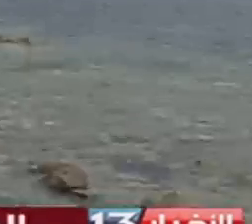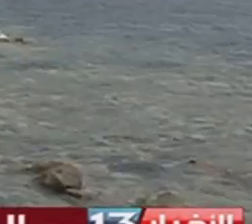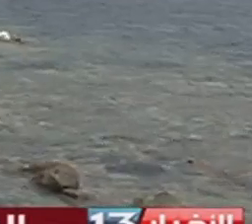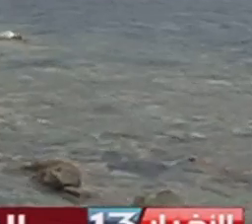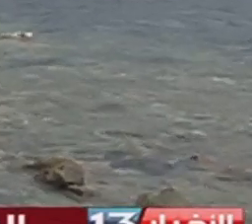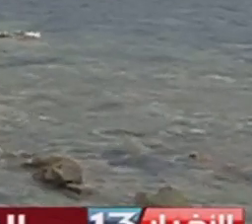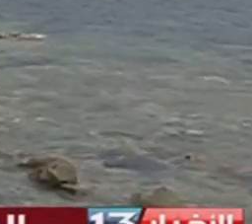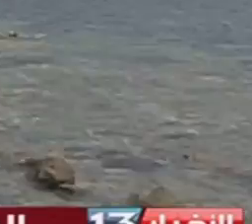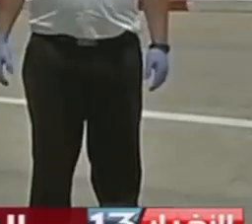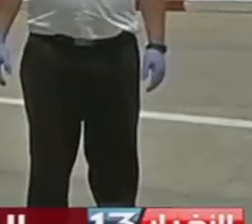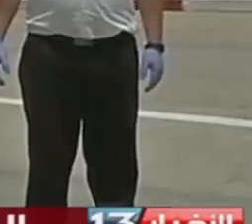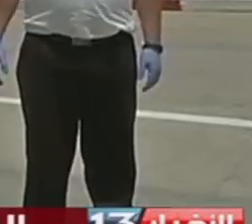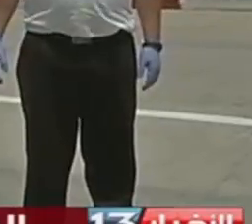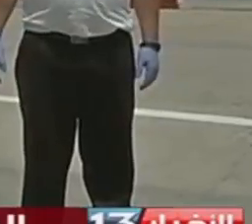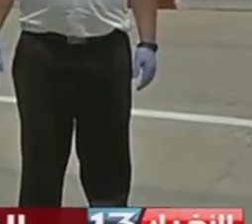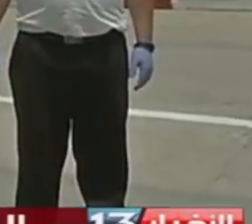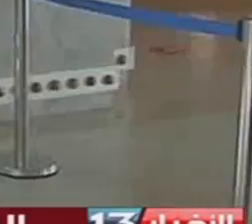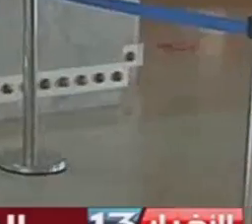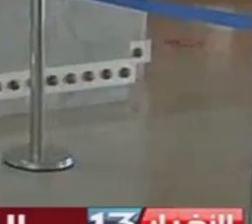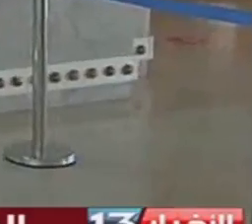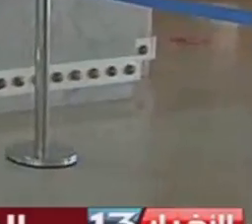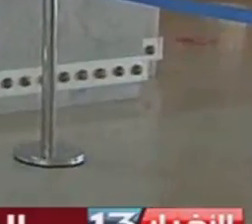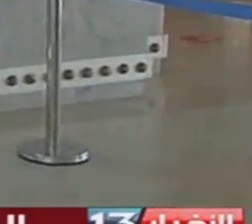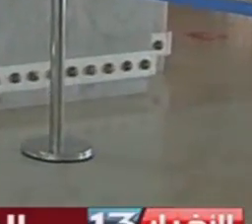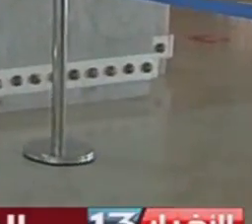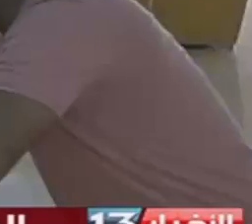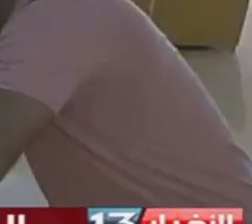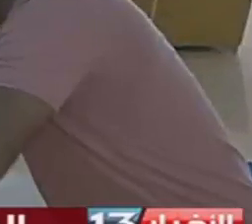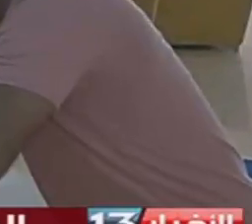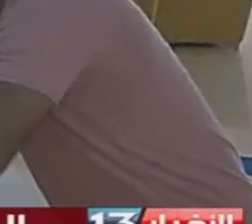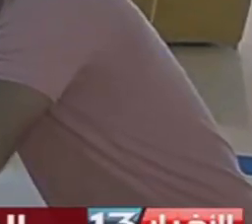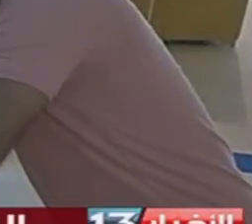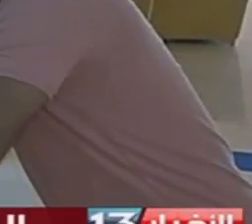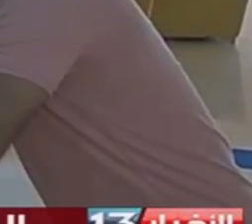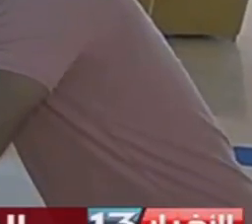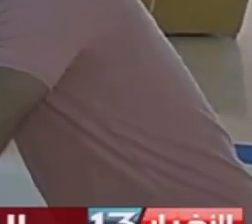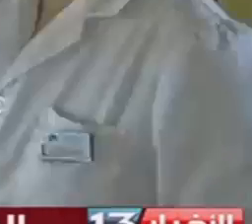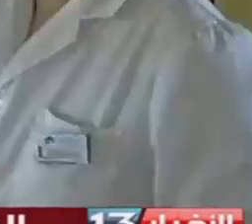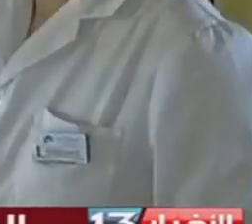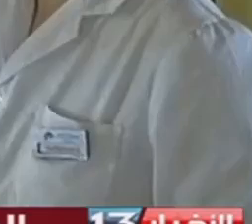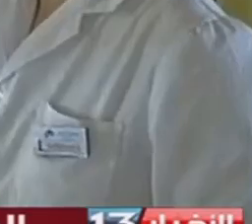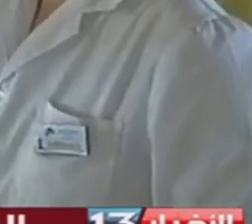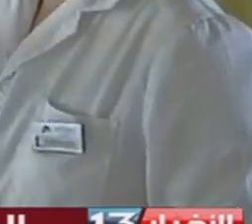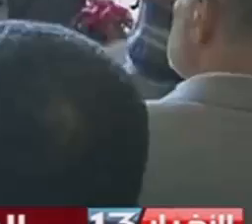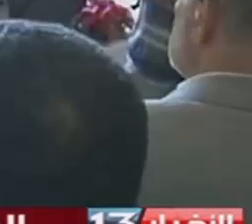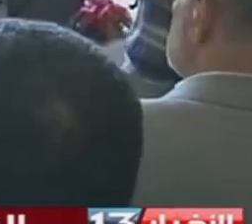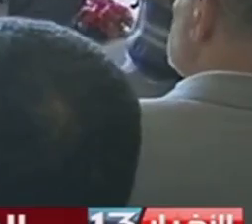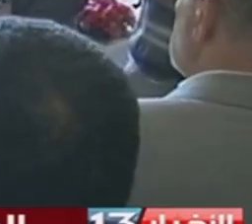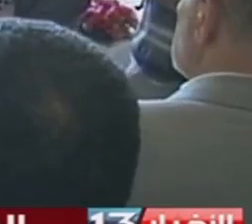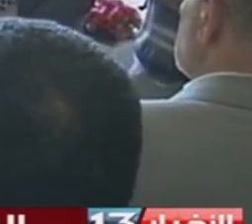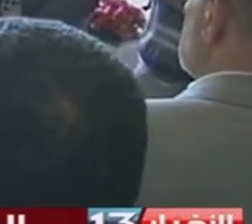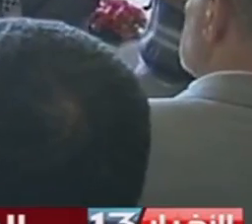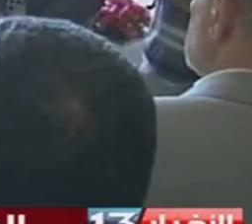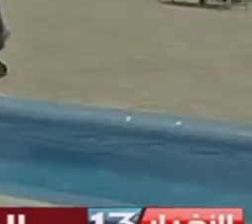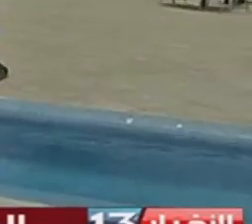مع فتح الحدود إجراءات صارمة توقيا من فيروس كورونا داخل الوحدات السياحية تطبيقا لمقتضيات البروتوكول الصحي الهادف إلى الحفاظ